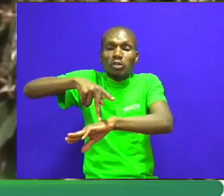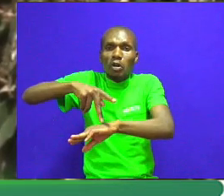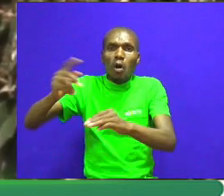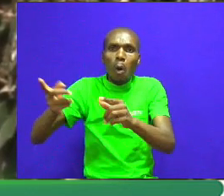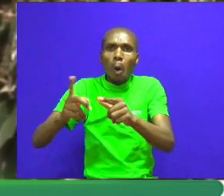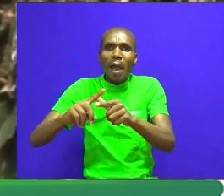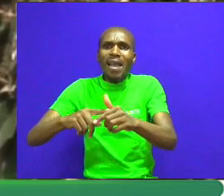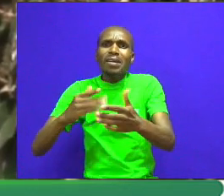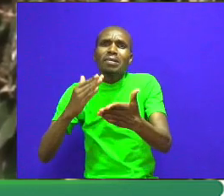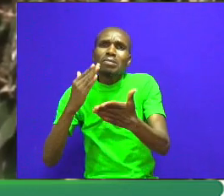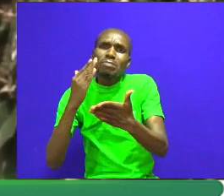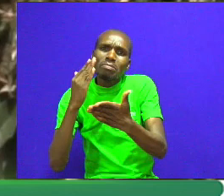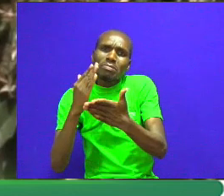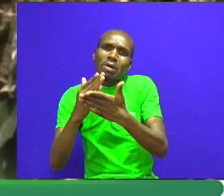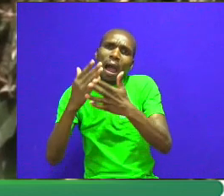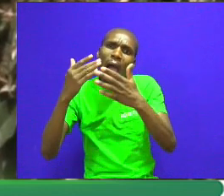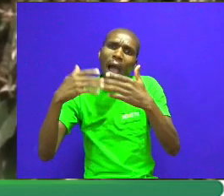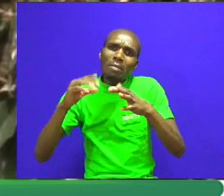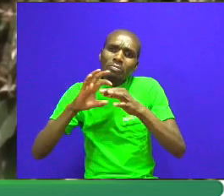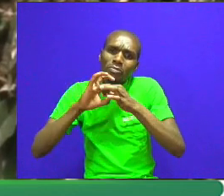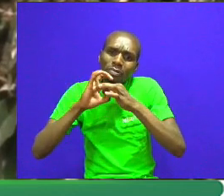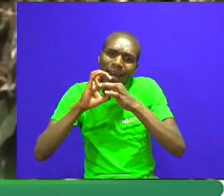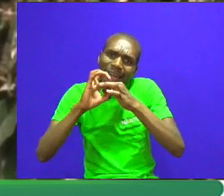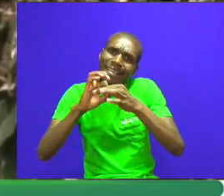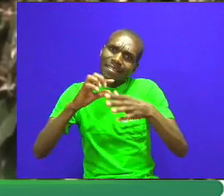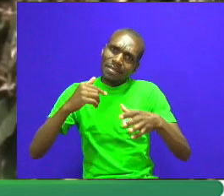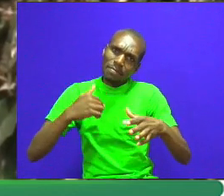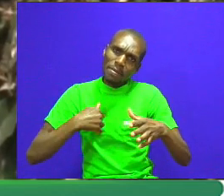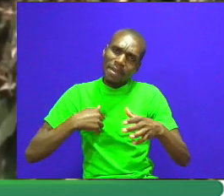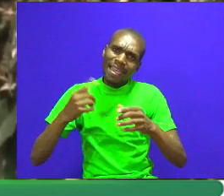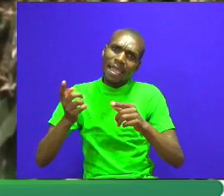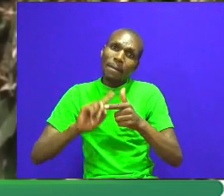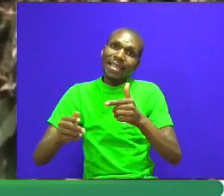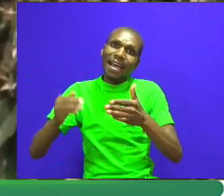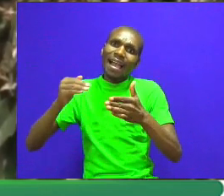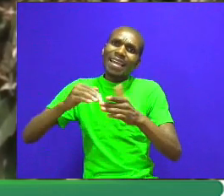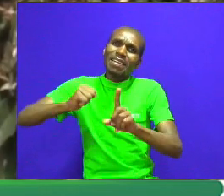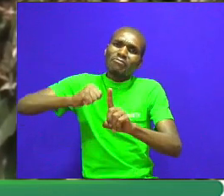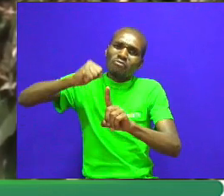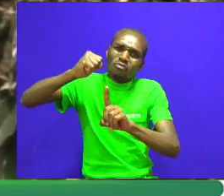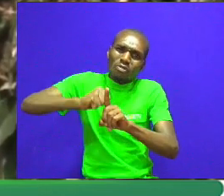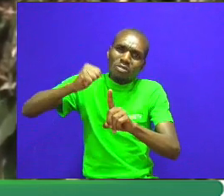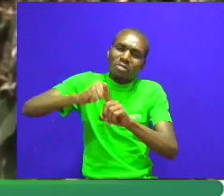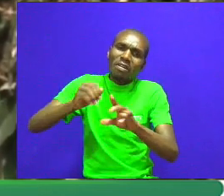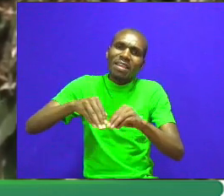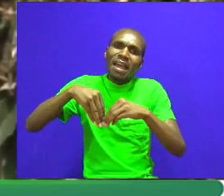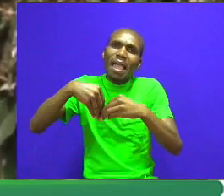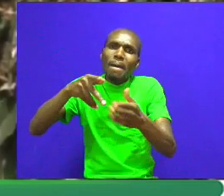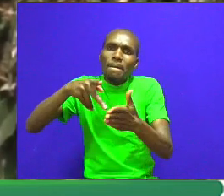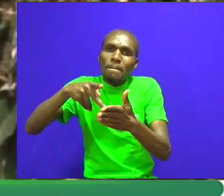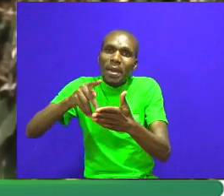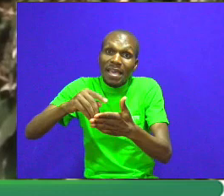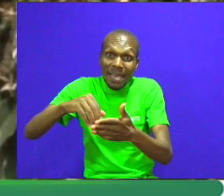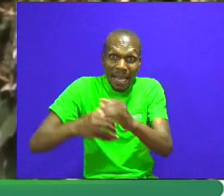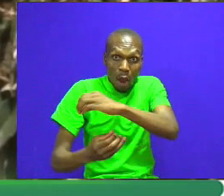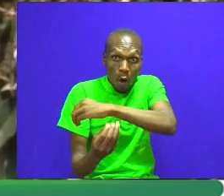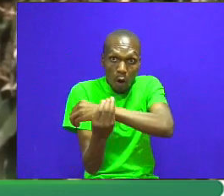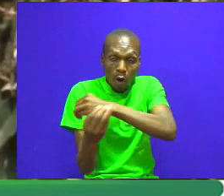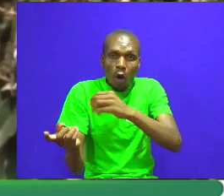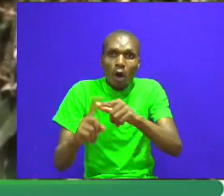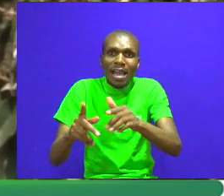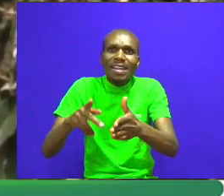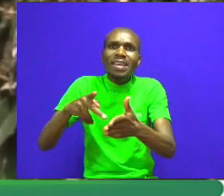na kwa kweli waliunganisha mimi, lakini ilibidi nitoe kitu kidogo ndio niweze kupata ng'ombe zangu.